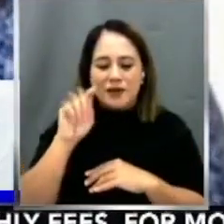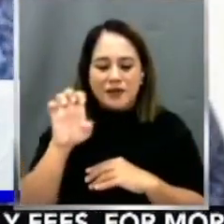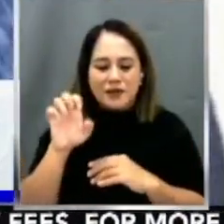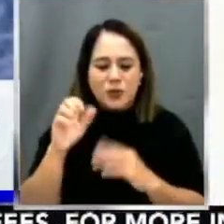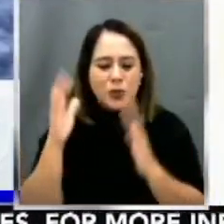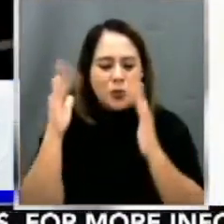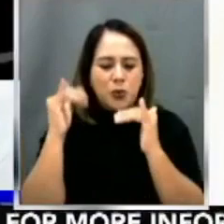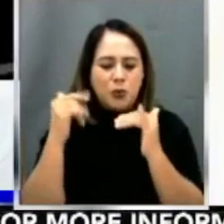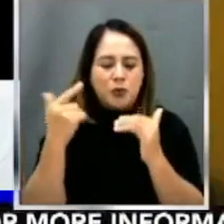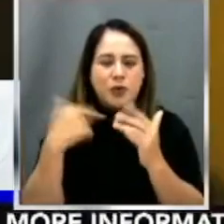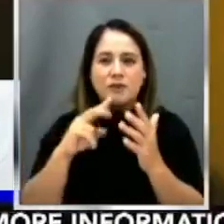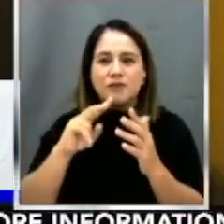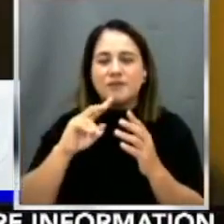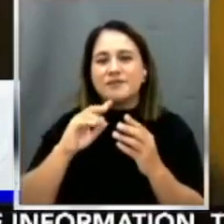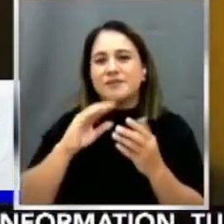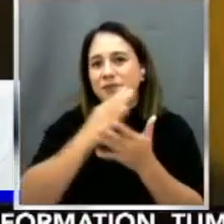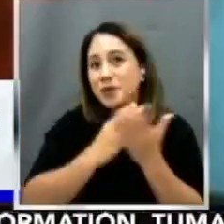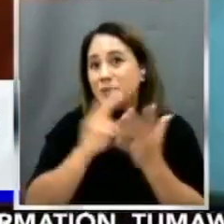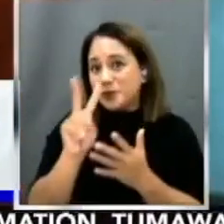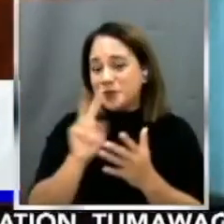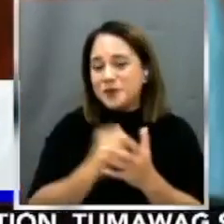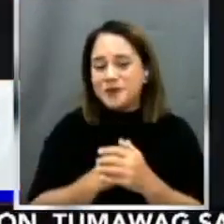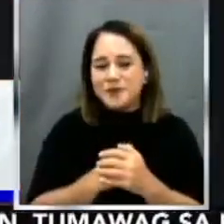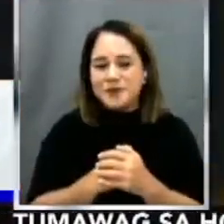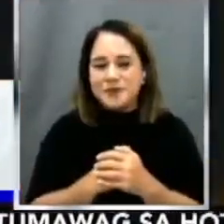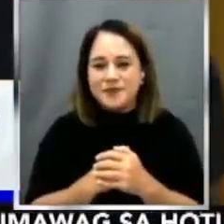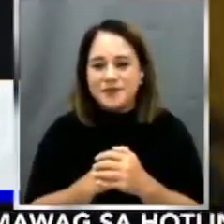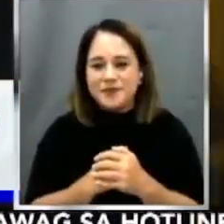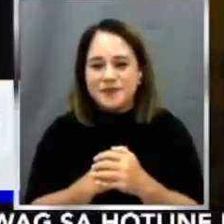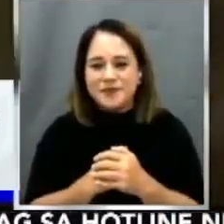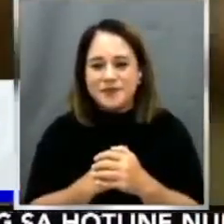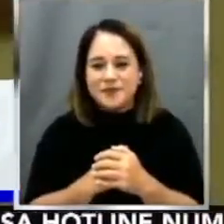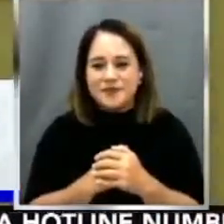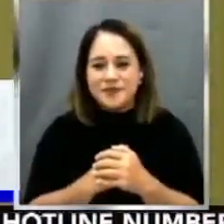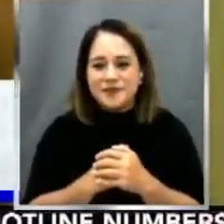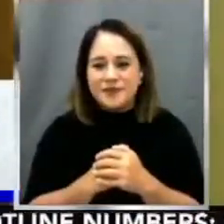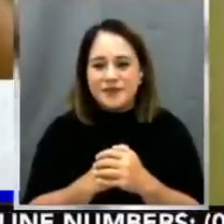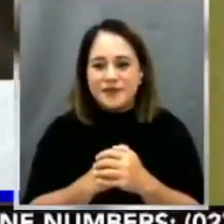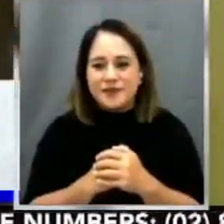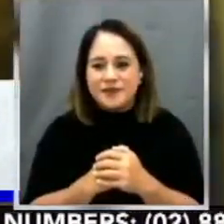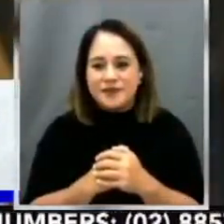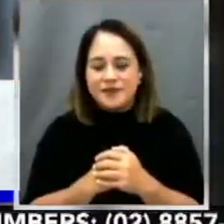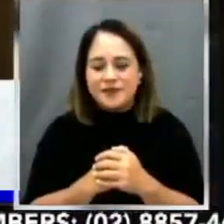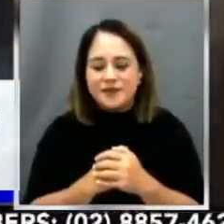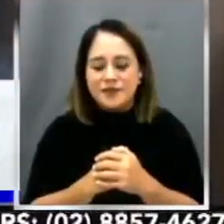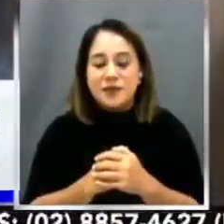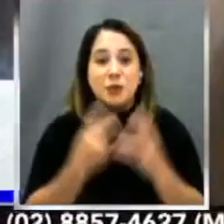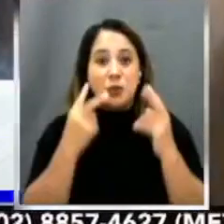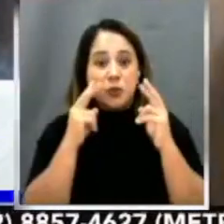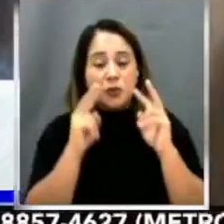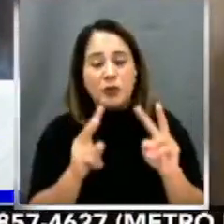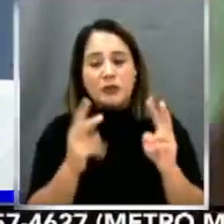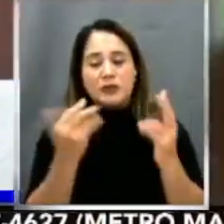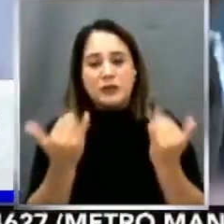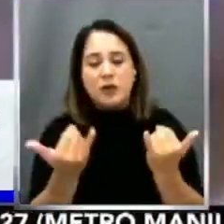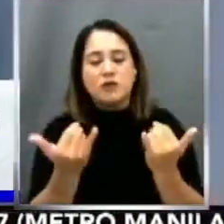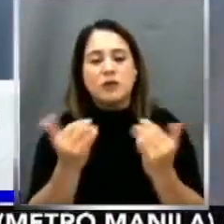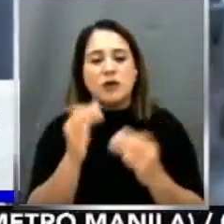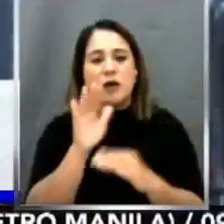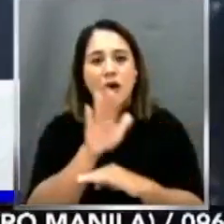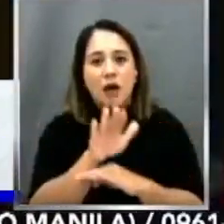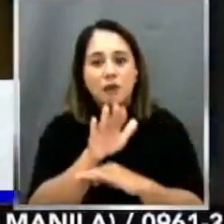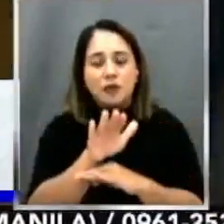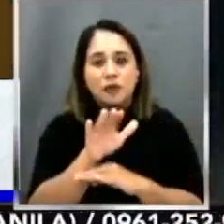2. Papaya din naman ako. Wala akong pakialam! Mapapanood naman ngayong Sabado ng hapon